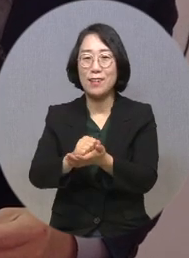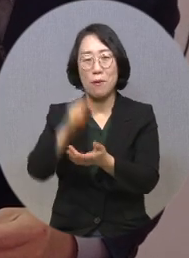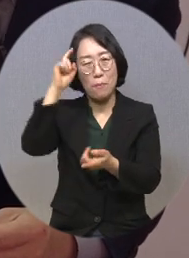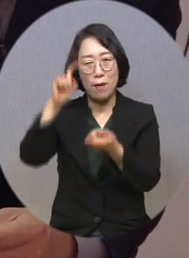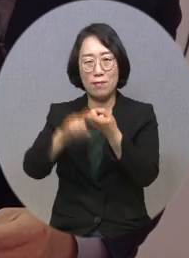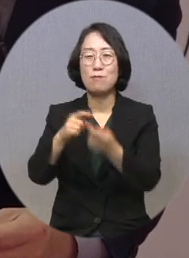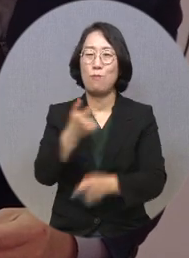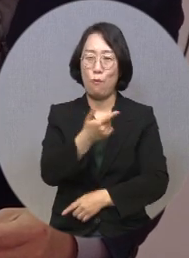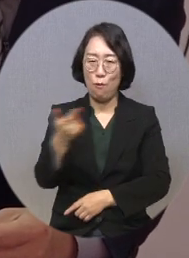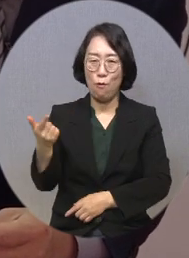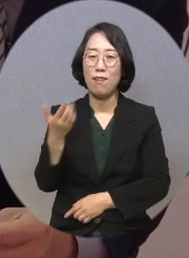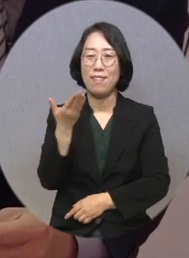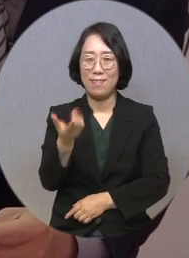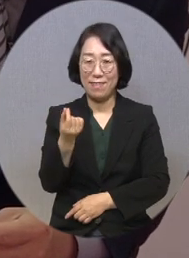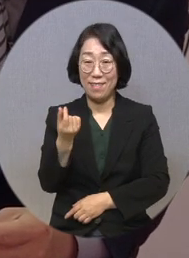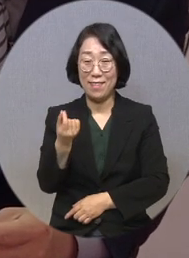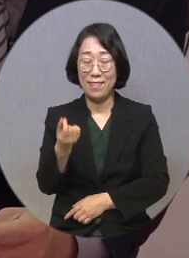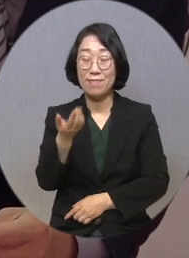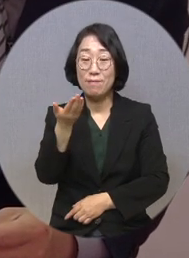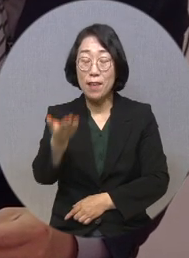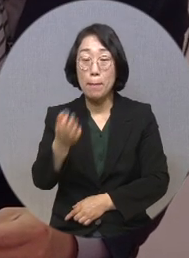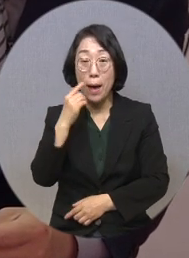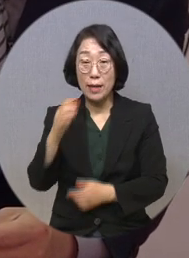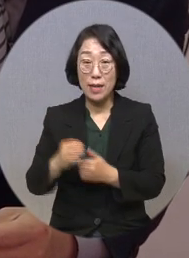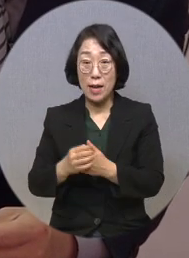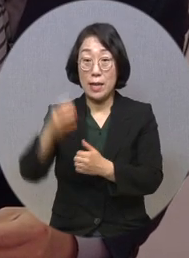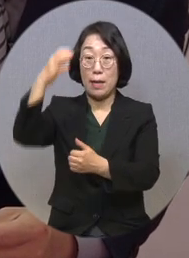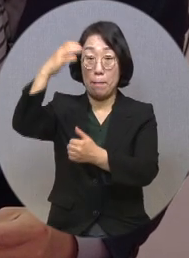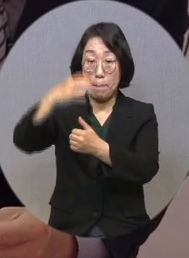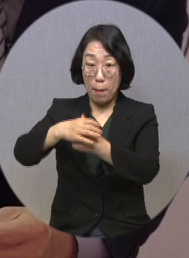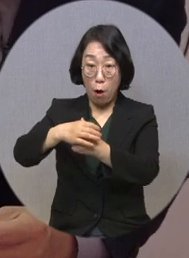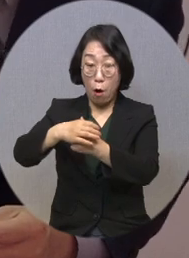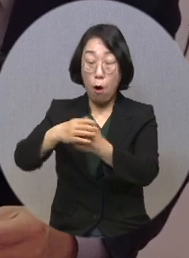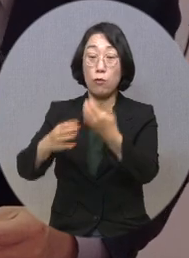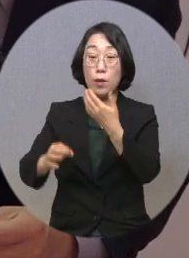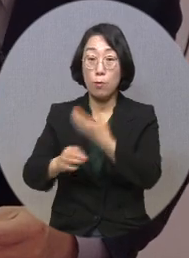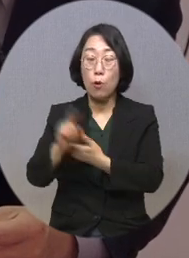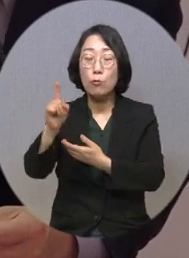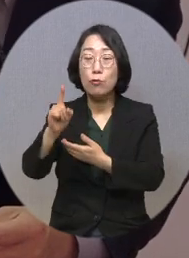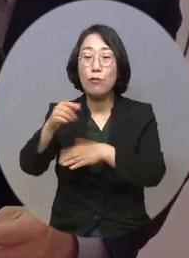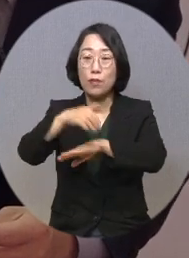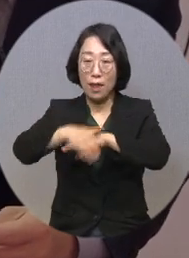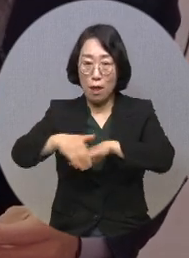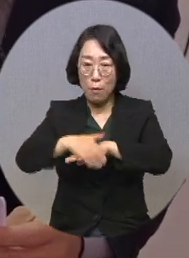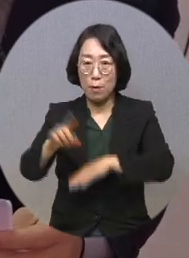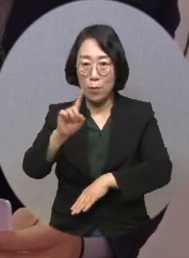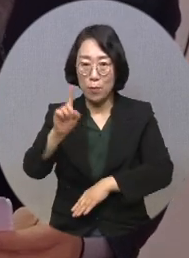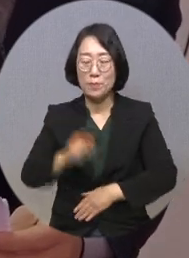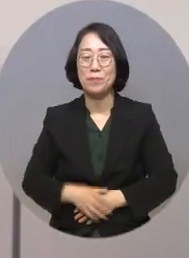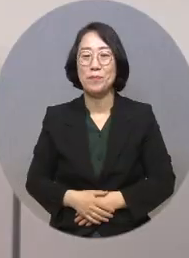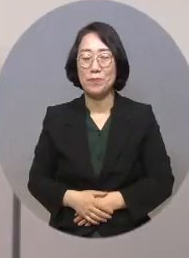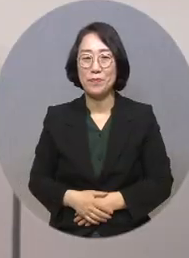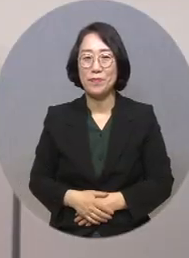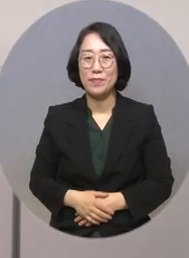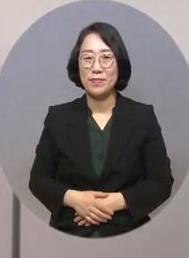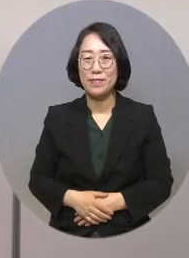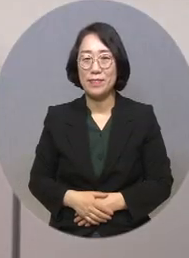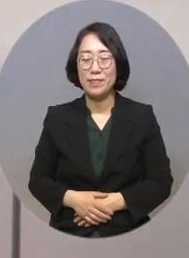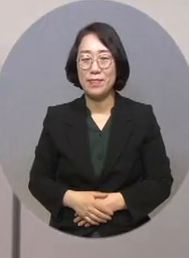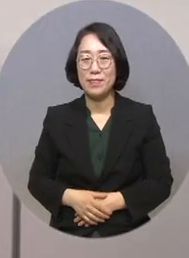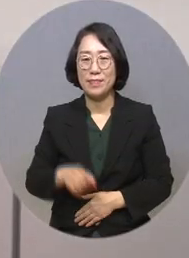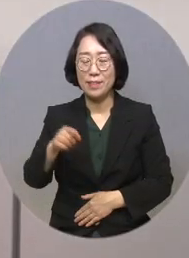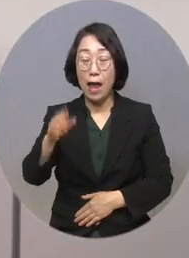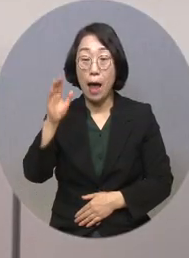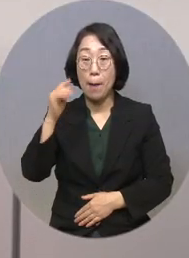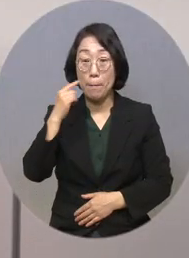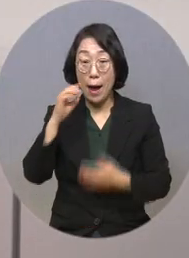같습니다. 네. 만약 그 아산시장이 된다면 어떤 일을 할 계획이신가요? 네, 감사합니다.